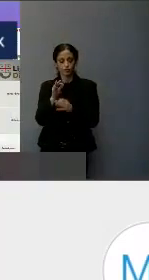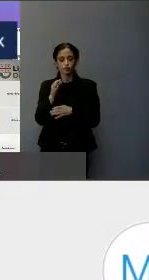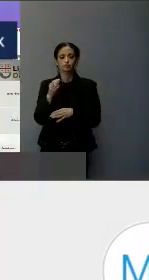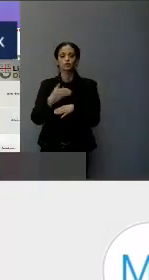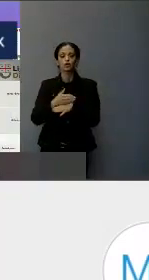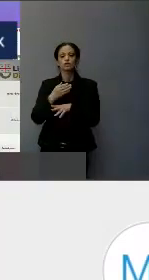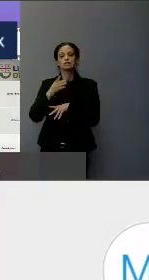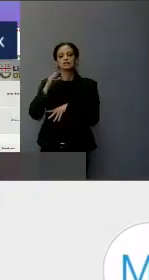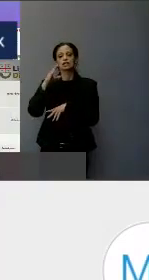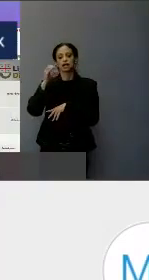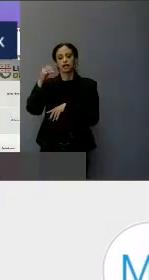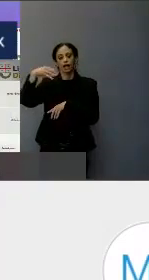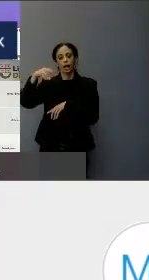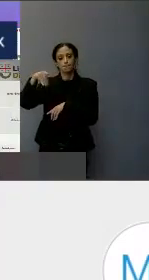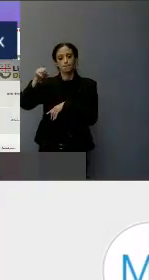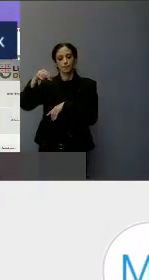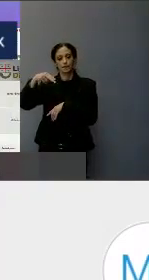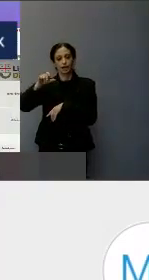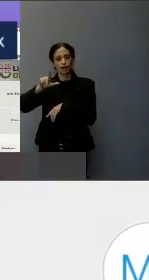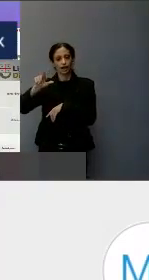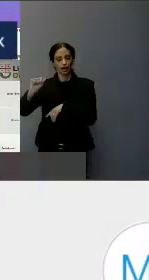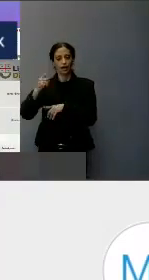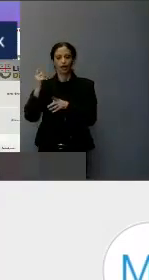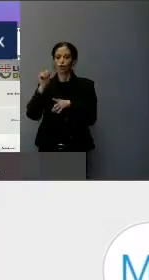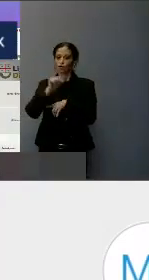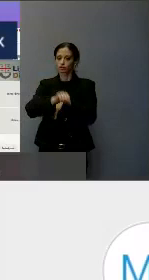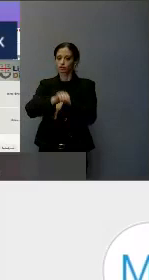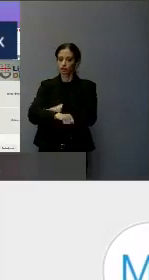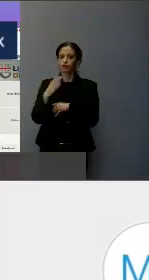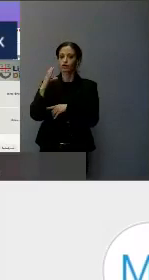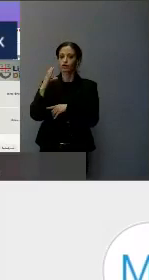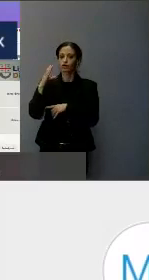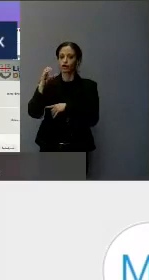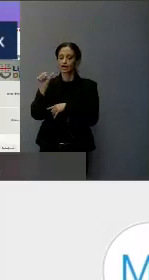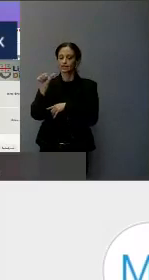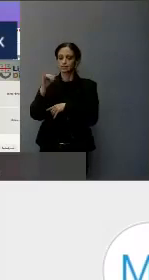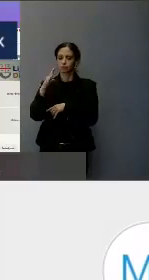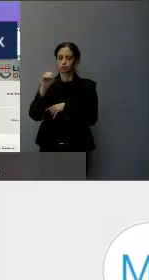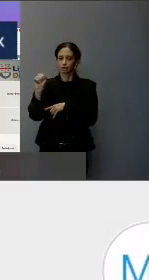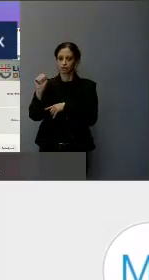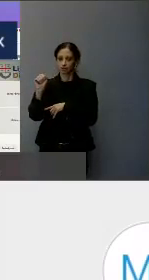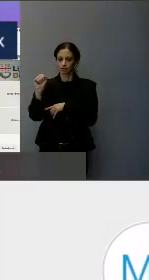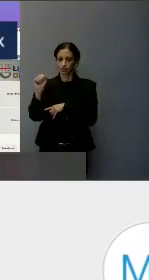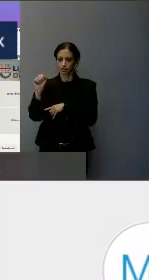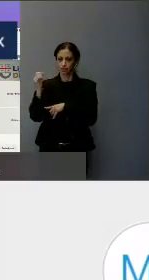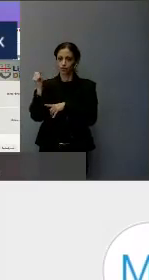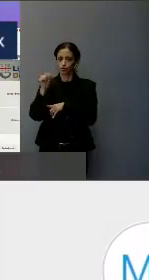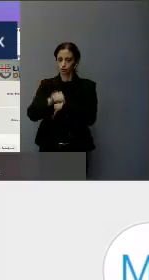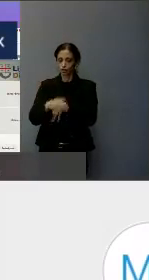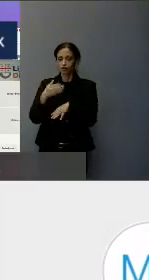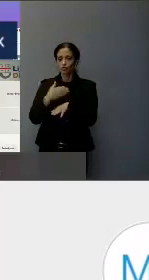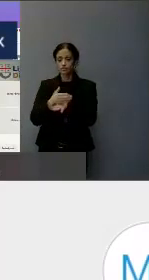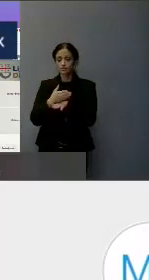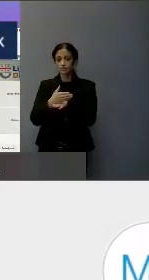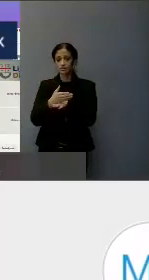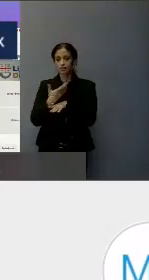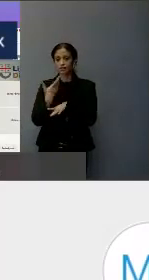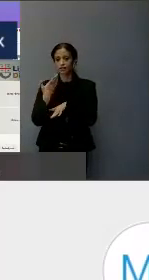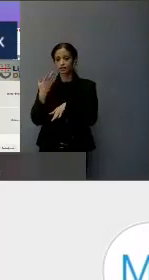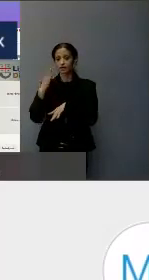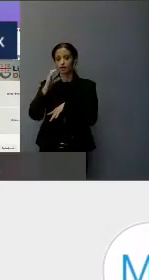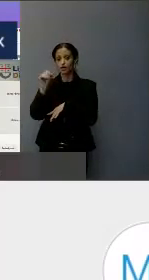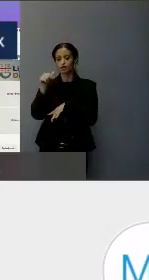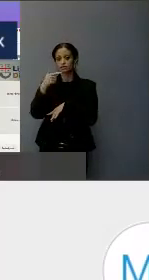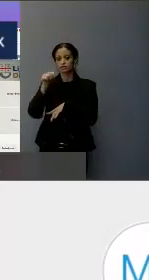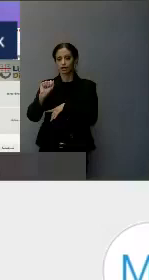consigliere campanella dario consigliera cassiba contrario consigliere